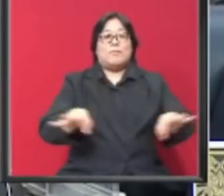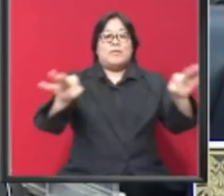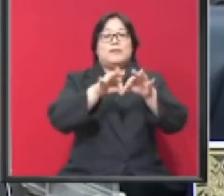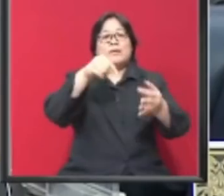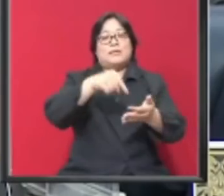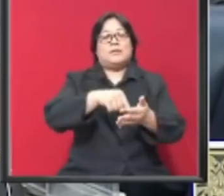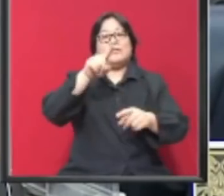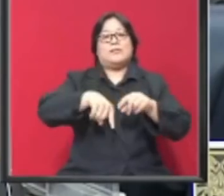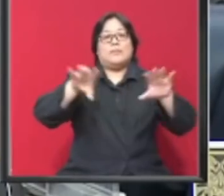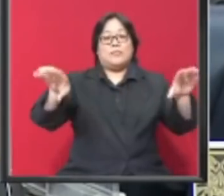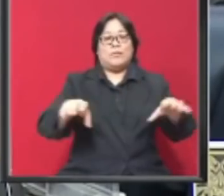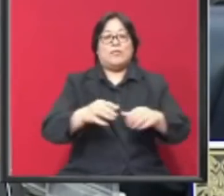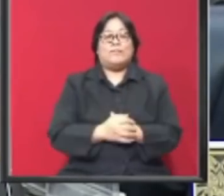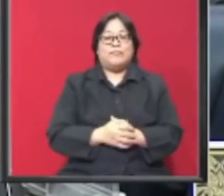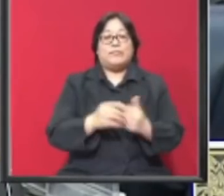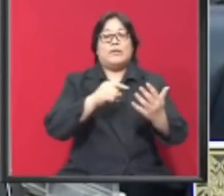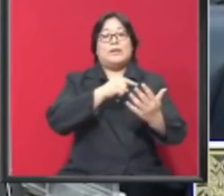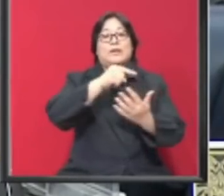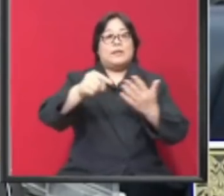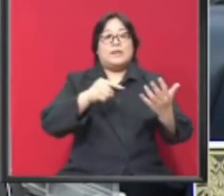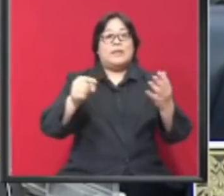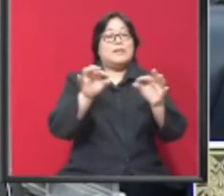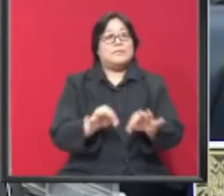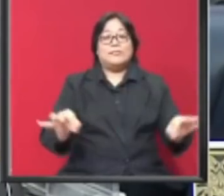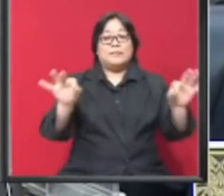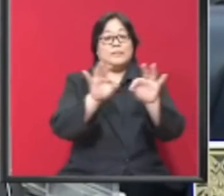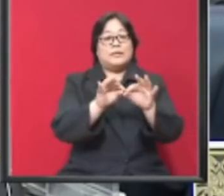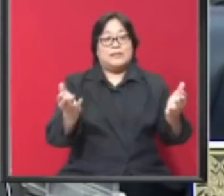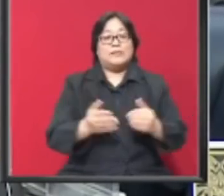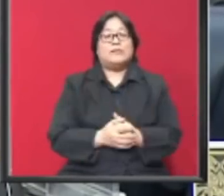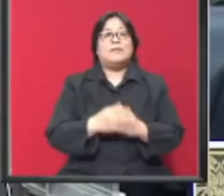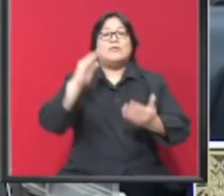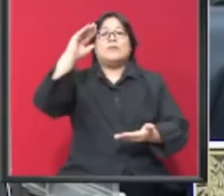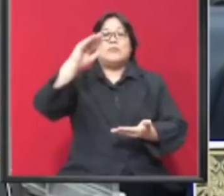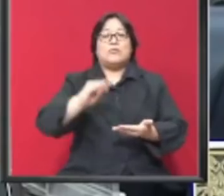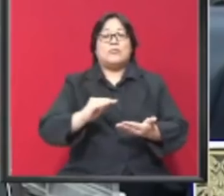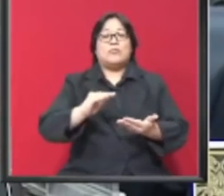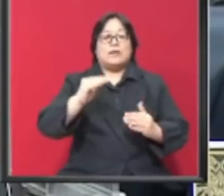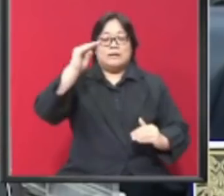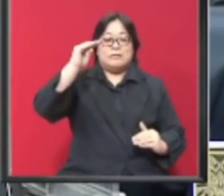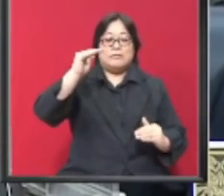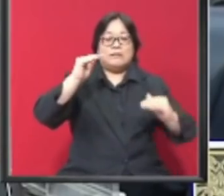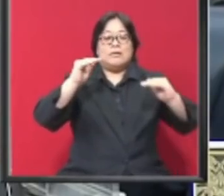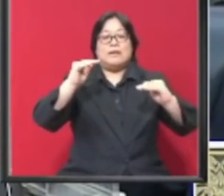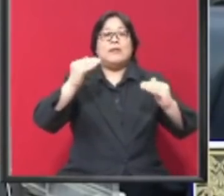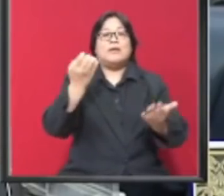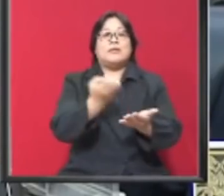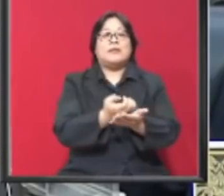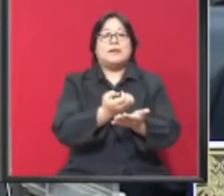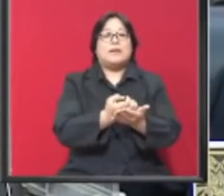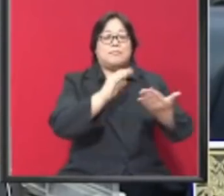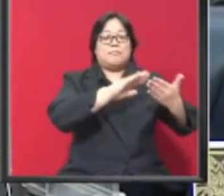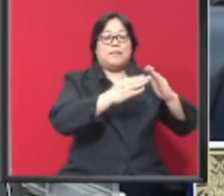dilaksanakan di antara yang terpenting ialah mengurangi jarak kekayaan ekonomi